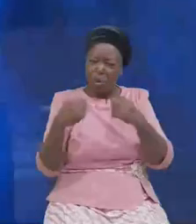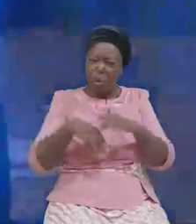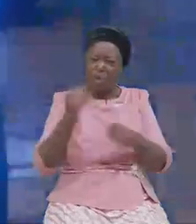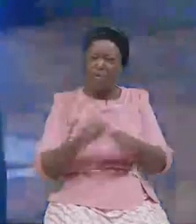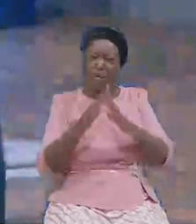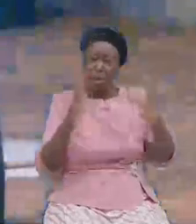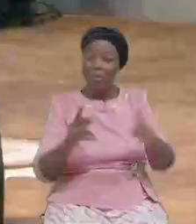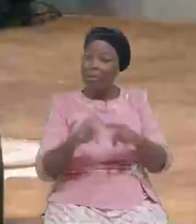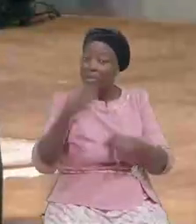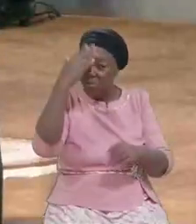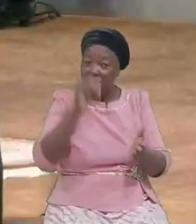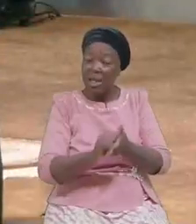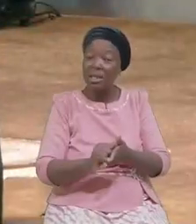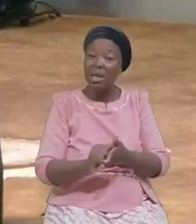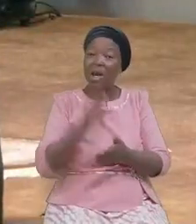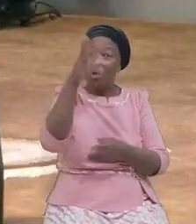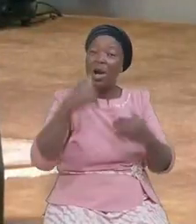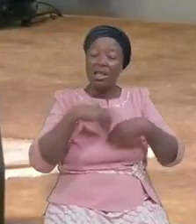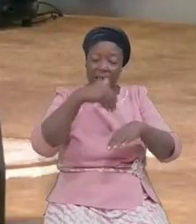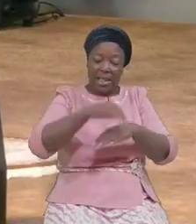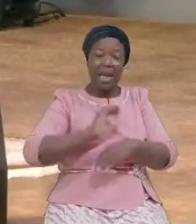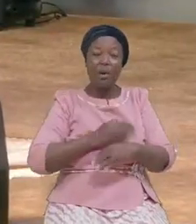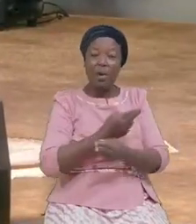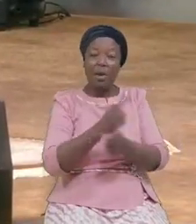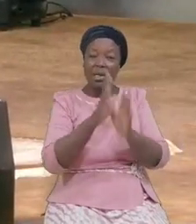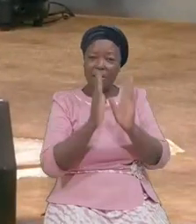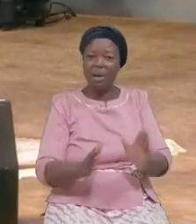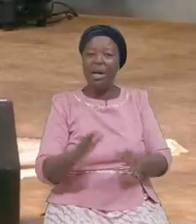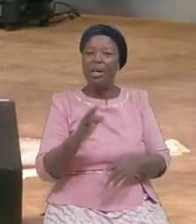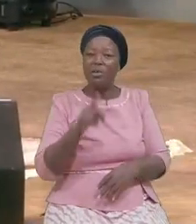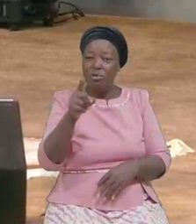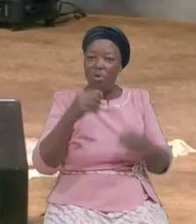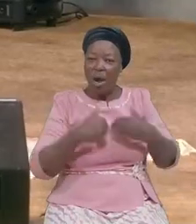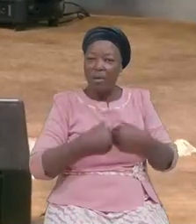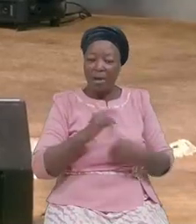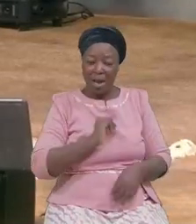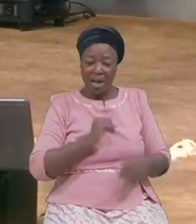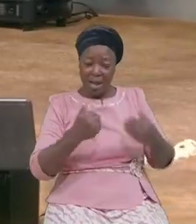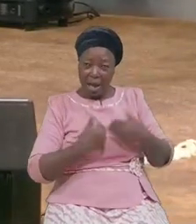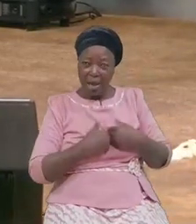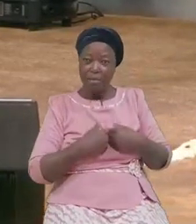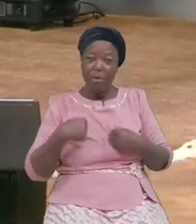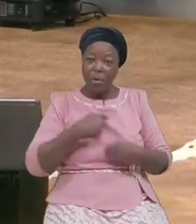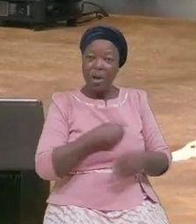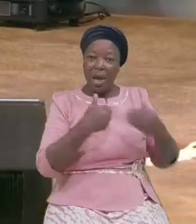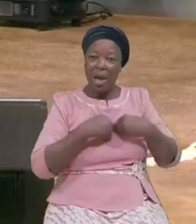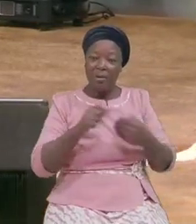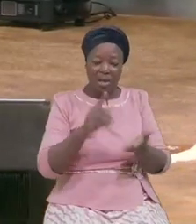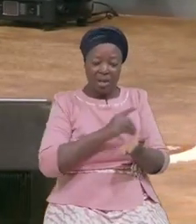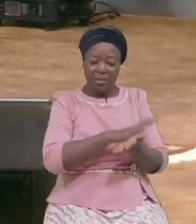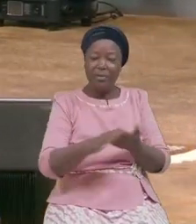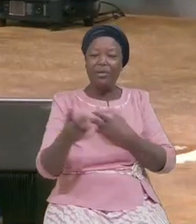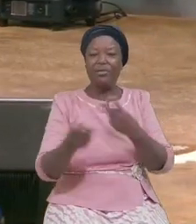notre Rédempteur. Et toi, tu as, et moi j'ai, et nous avons un Rédempteur. Et nous